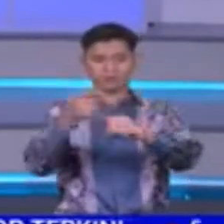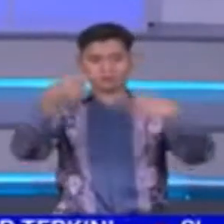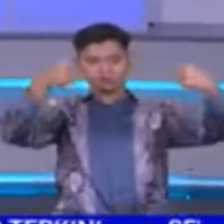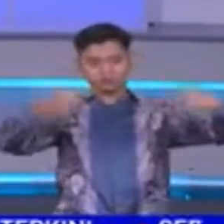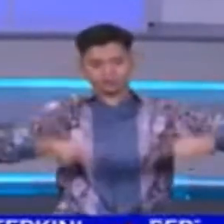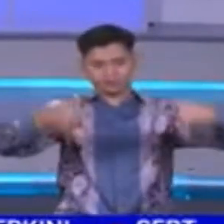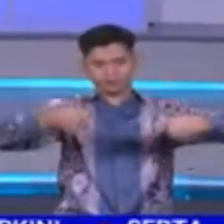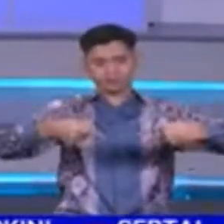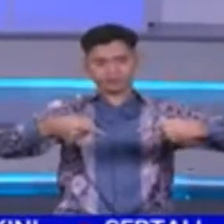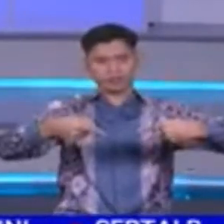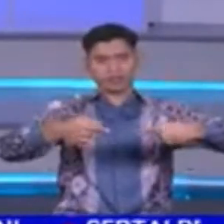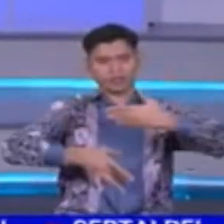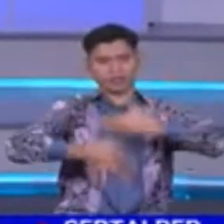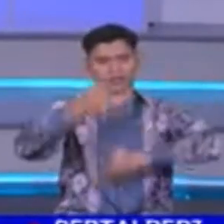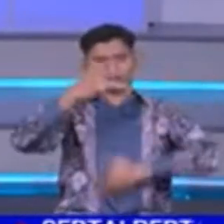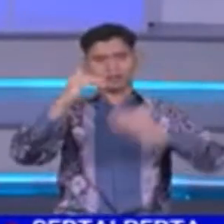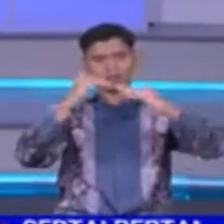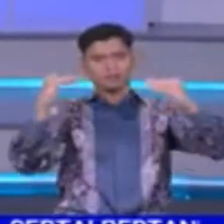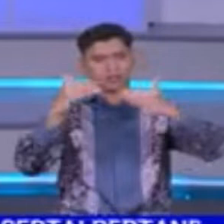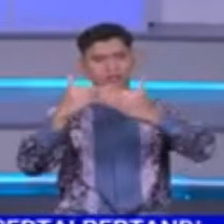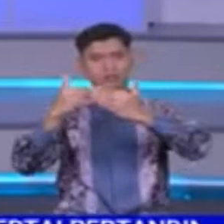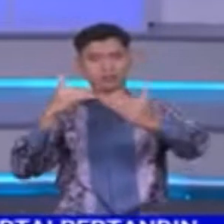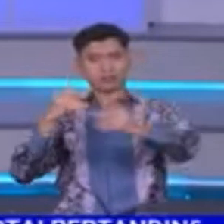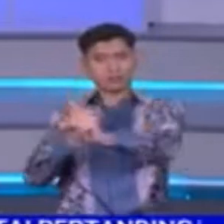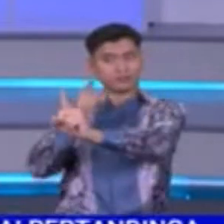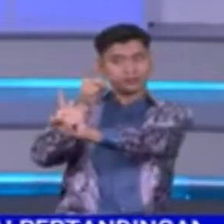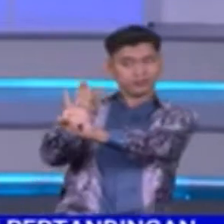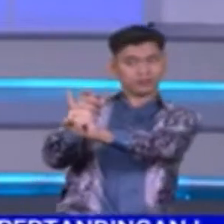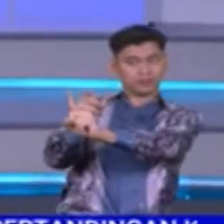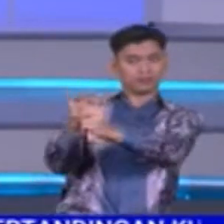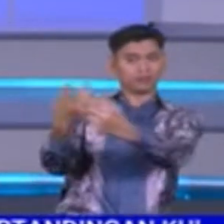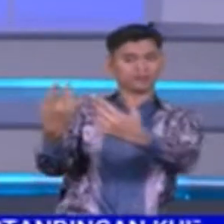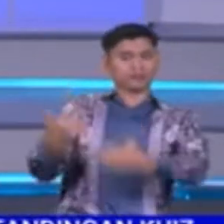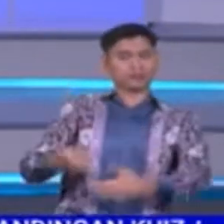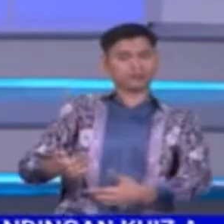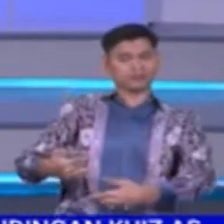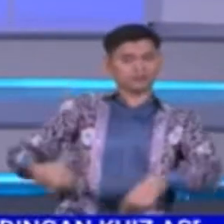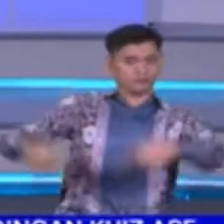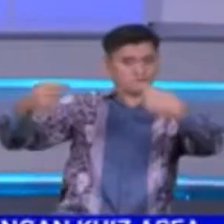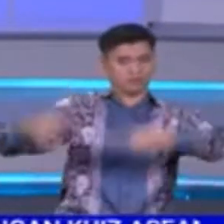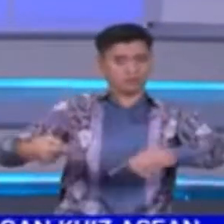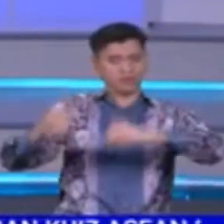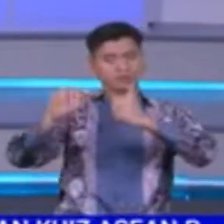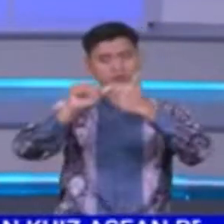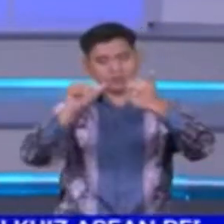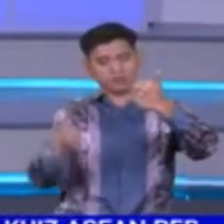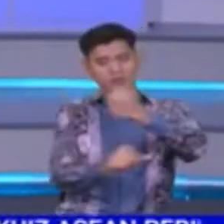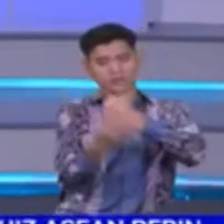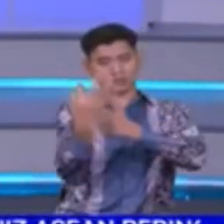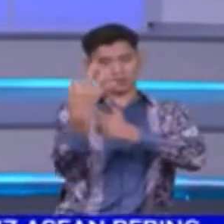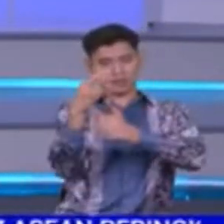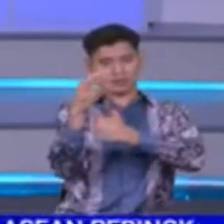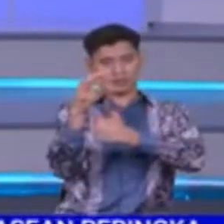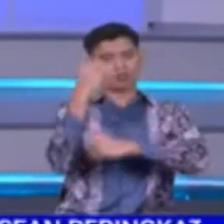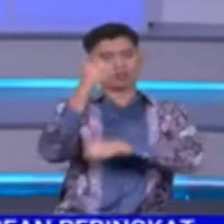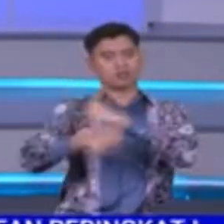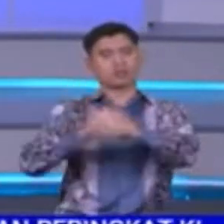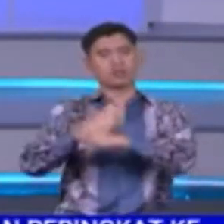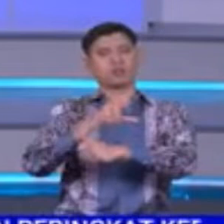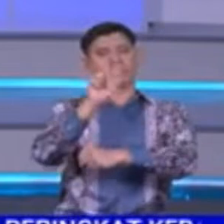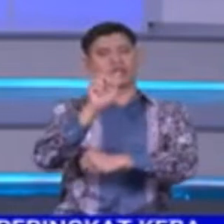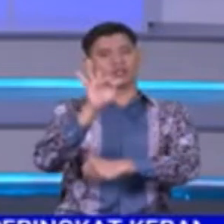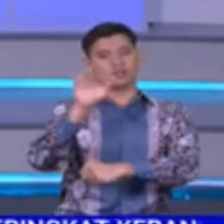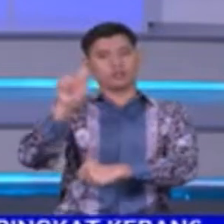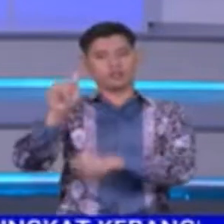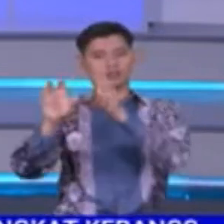di peringkat awal sebelum meletakkan sasaran dalam kejuaraan bawah 19 tahun AFF 2022 Julai